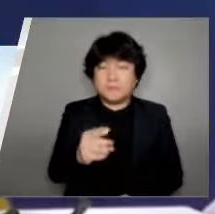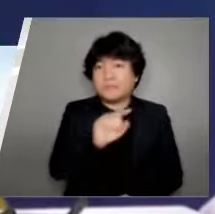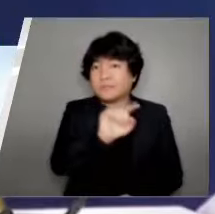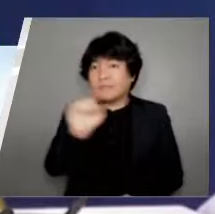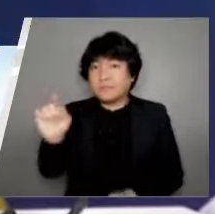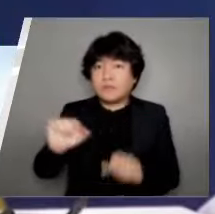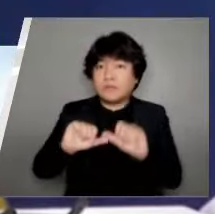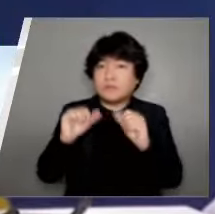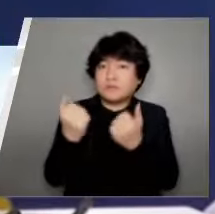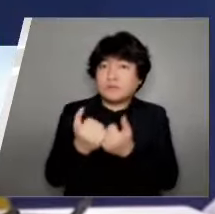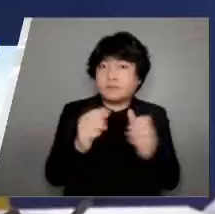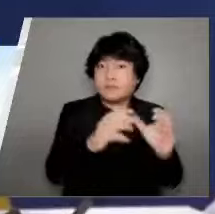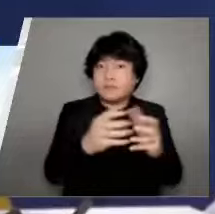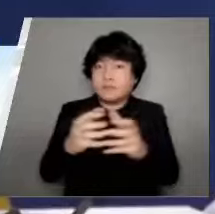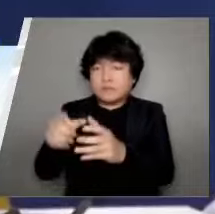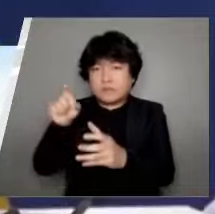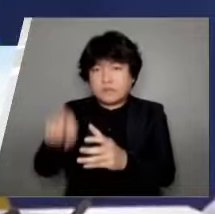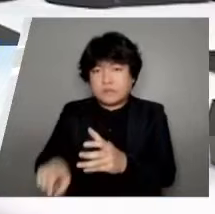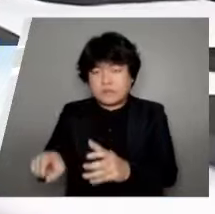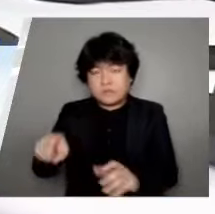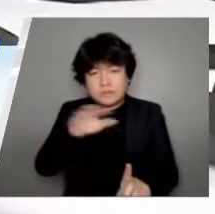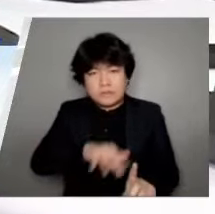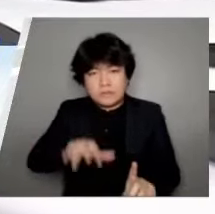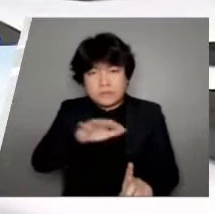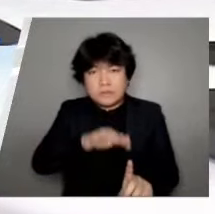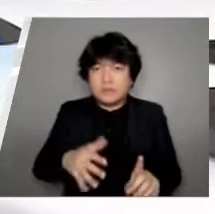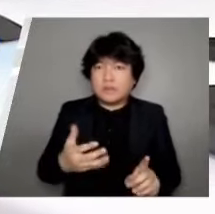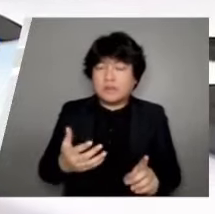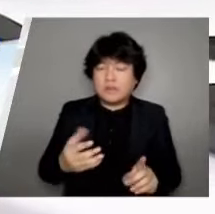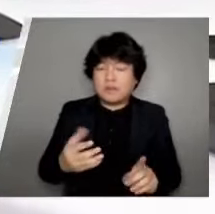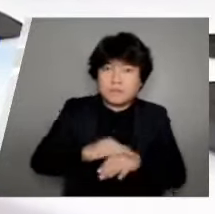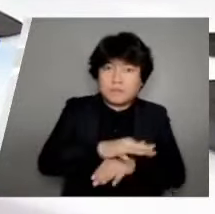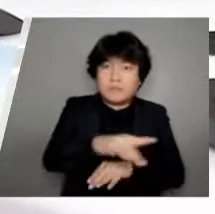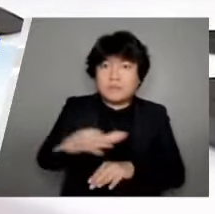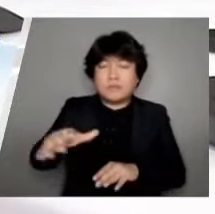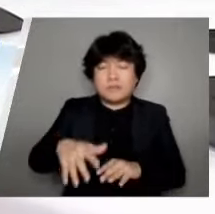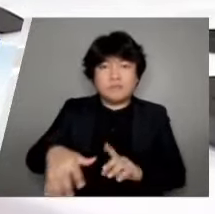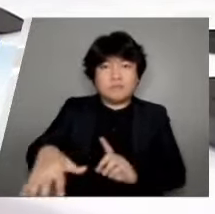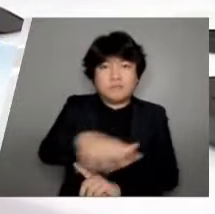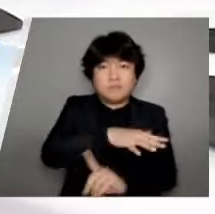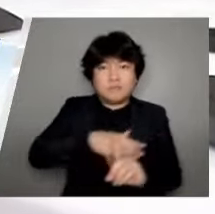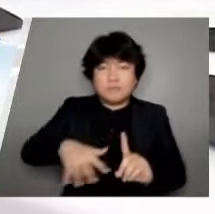pag-aralan ang epekto ng oil spill sa kalikasan. Basically, what we need to assess is